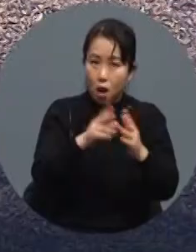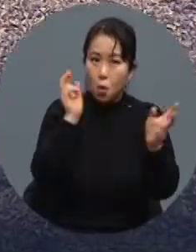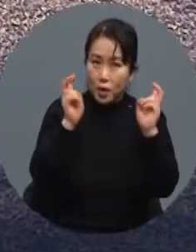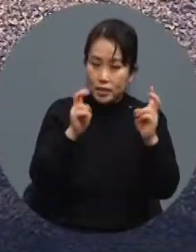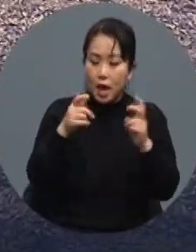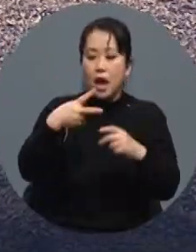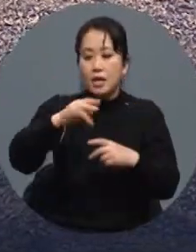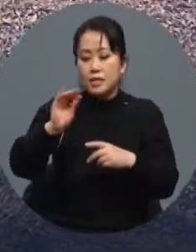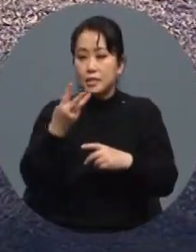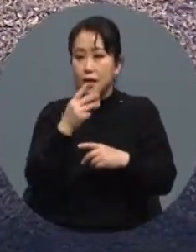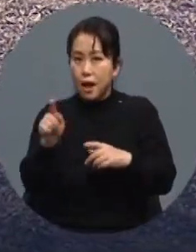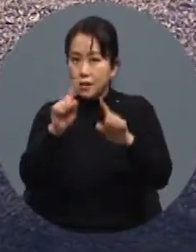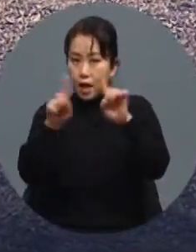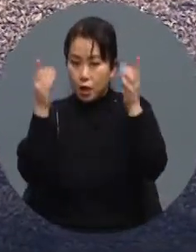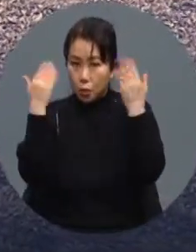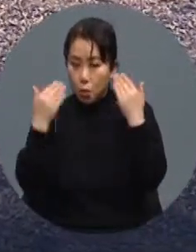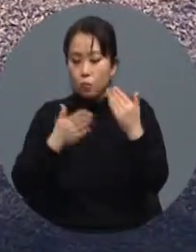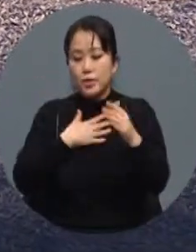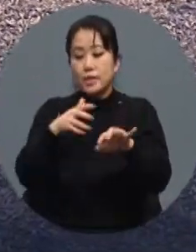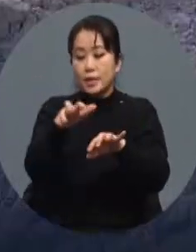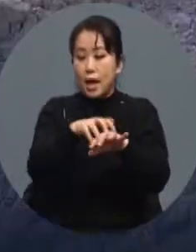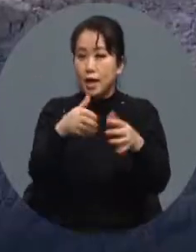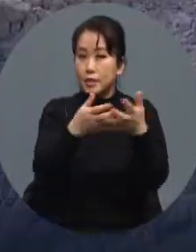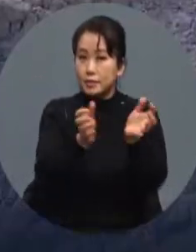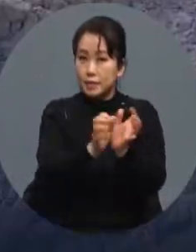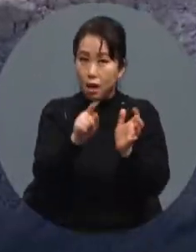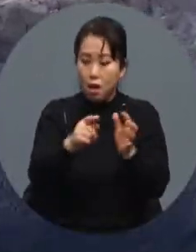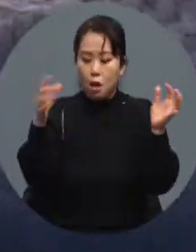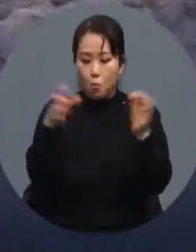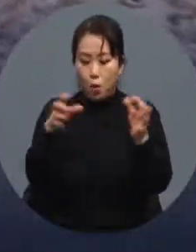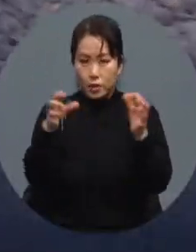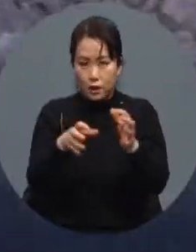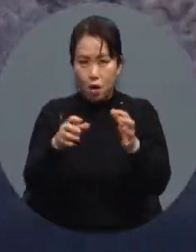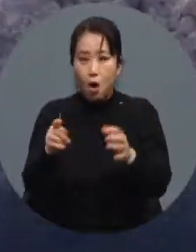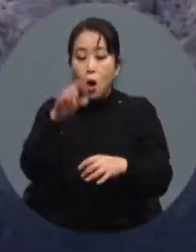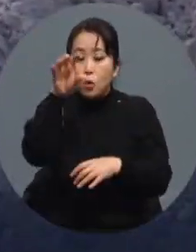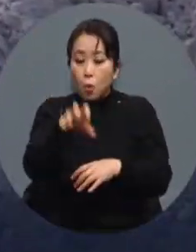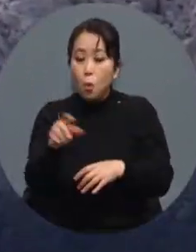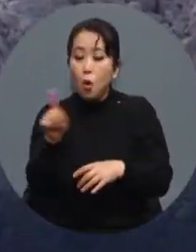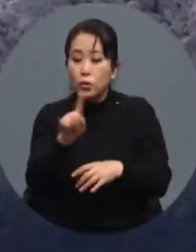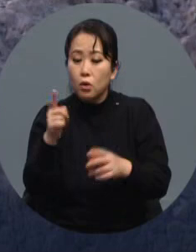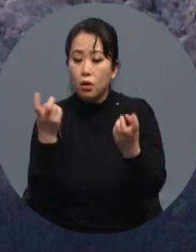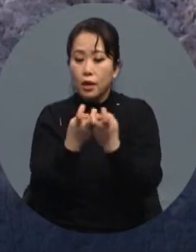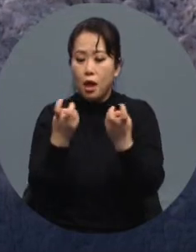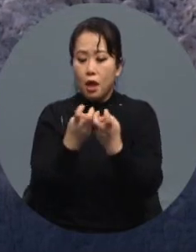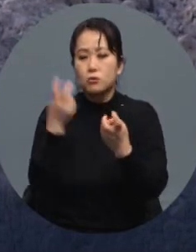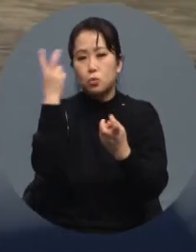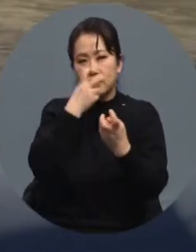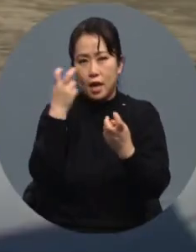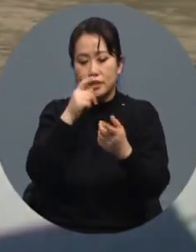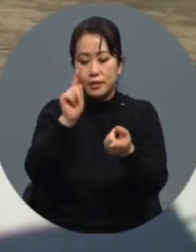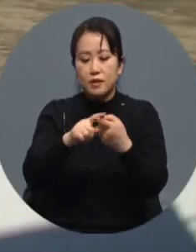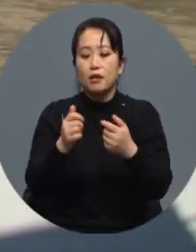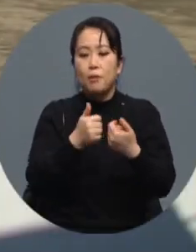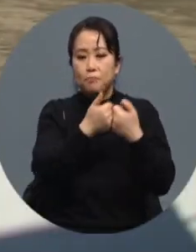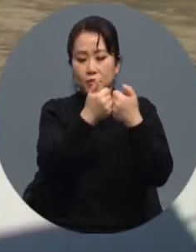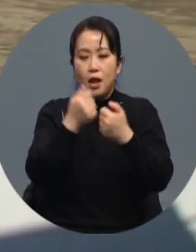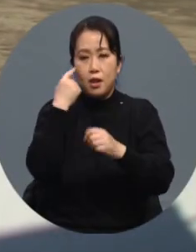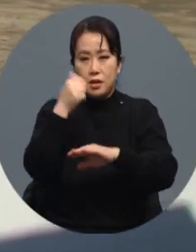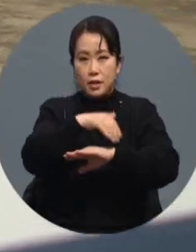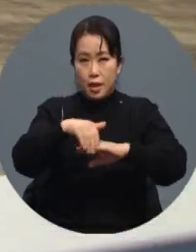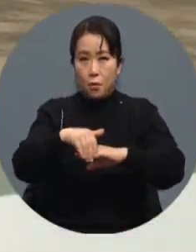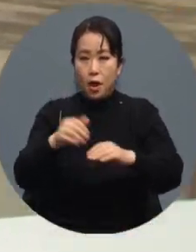신라대학교, 저희들 단체 모아가지고 어느 지점을 어떻게 조사할 거냐 상의를 해야 되겠죠. 전체